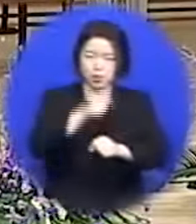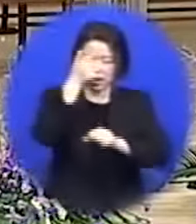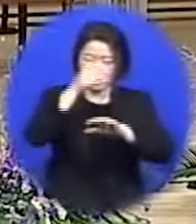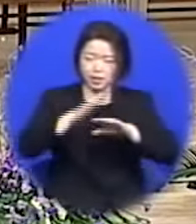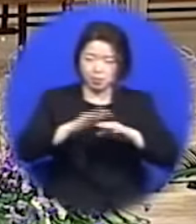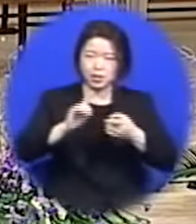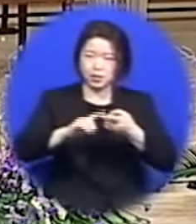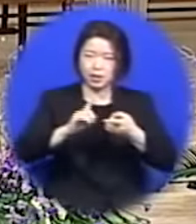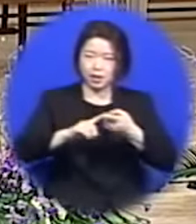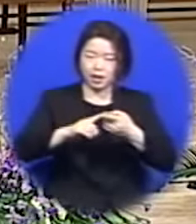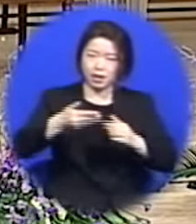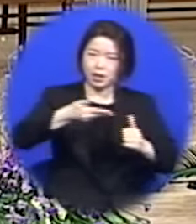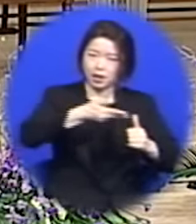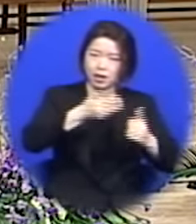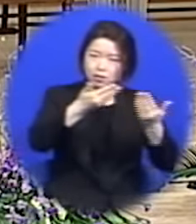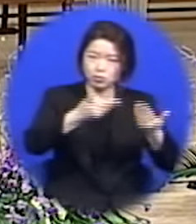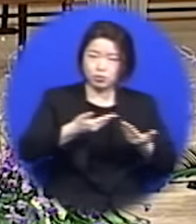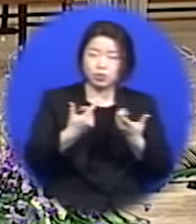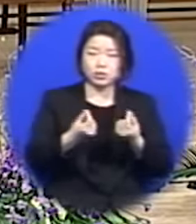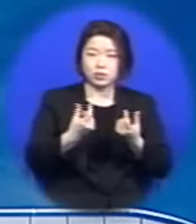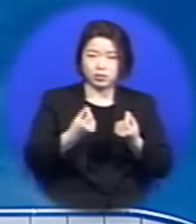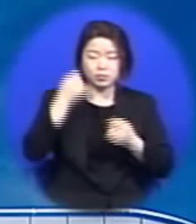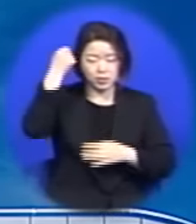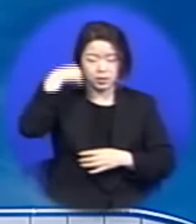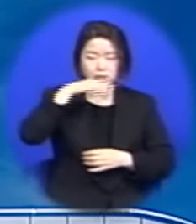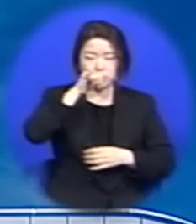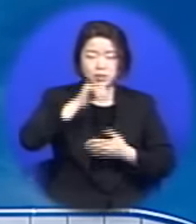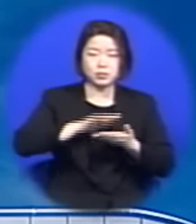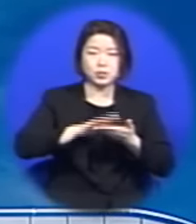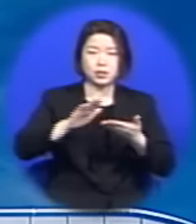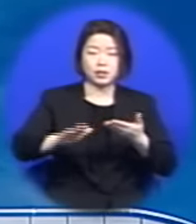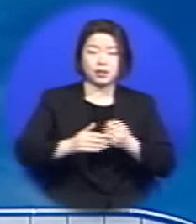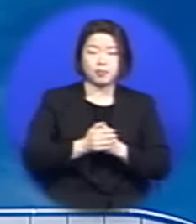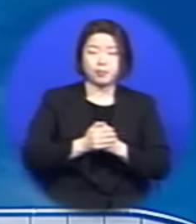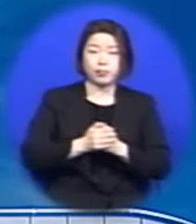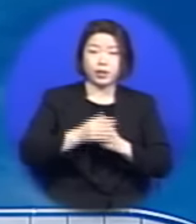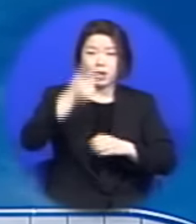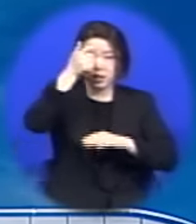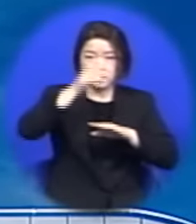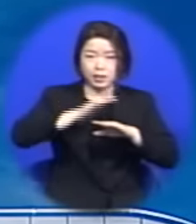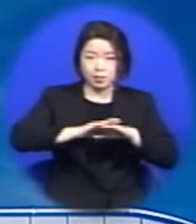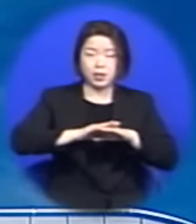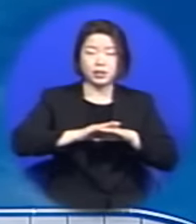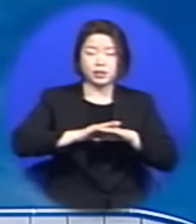우리에게 주시려고 하신 것 같이 느껴집니다 예배는